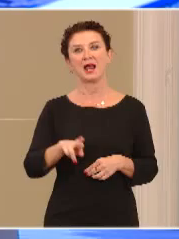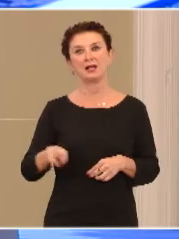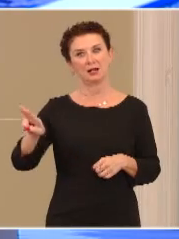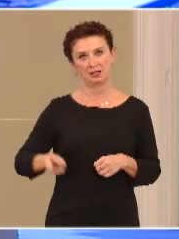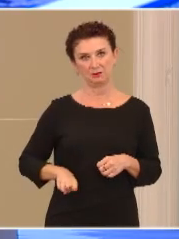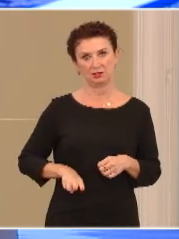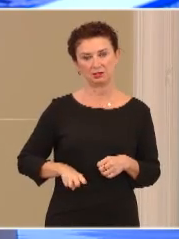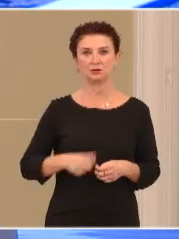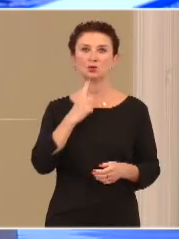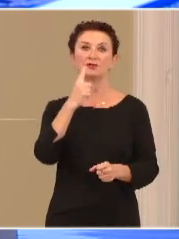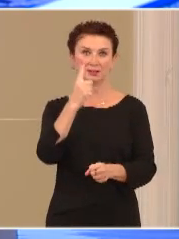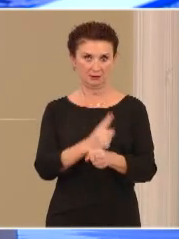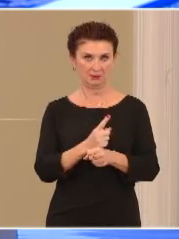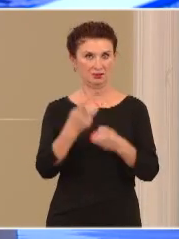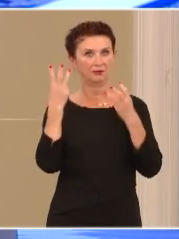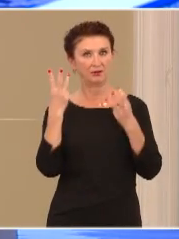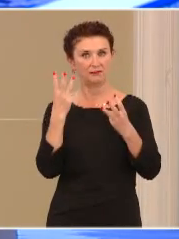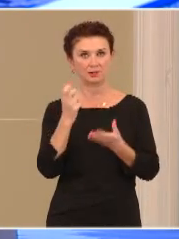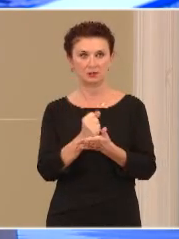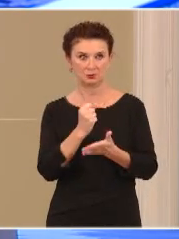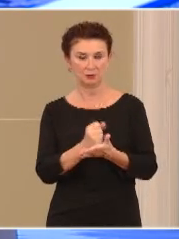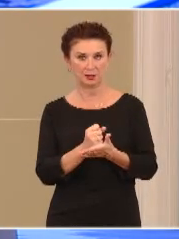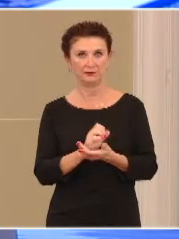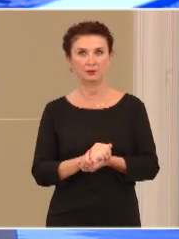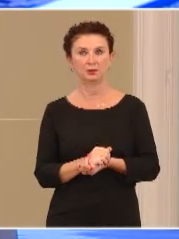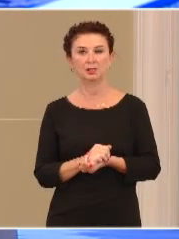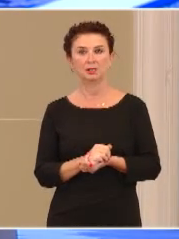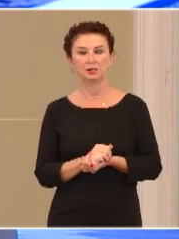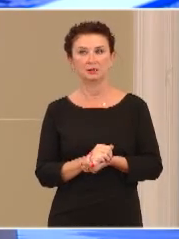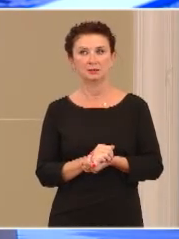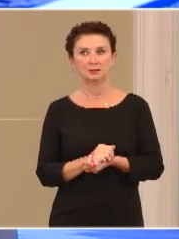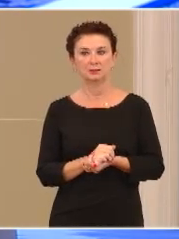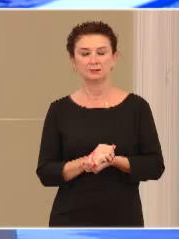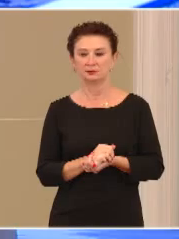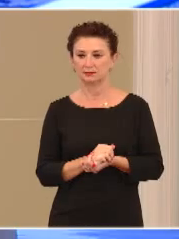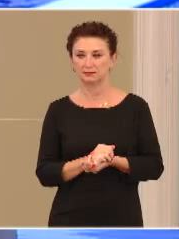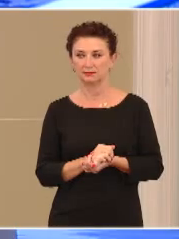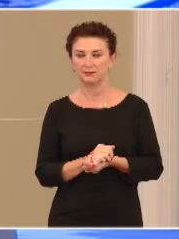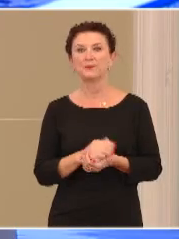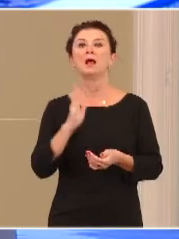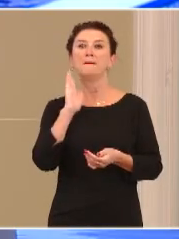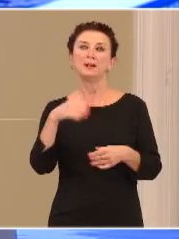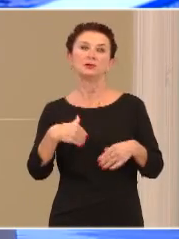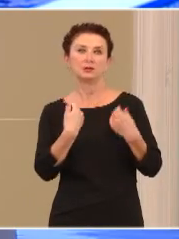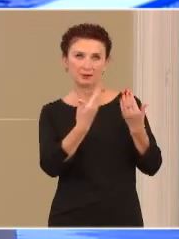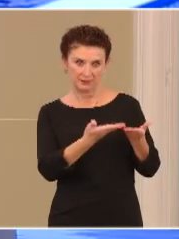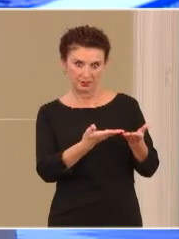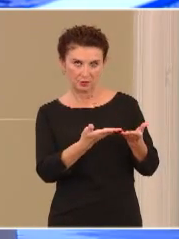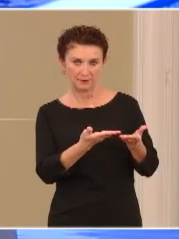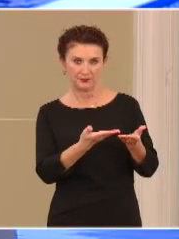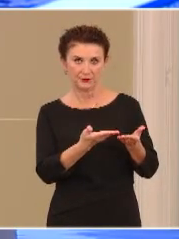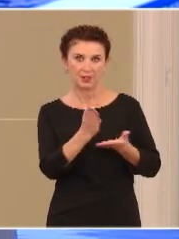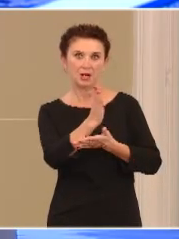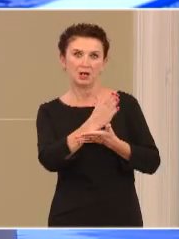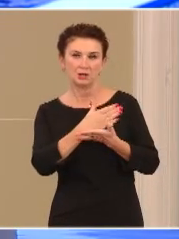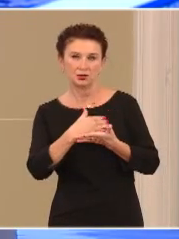ważną decyzję. Zgodziła się na przekazanie minimalnej części akcji PZU PGE